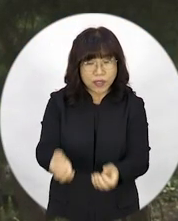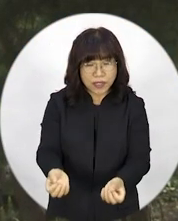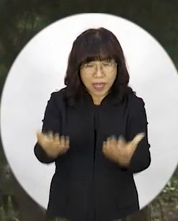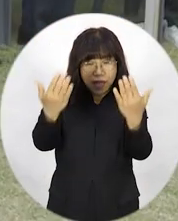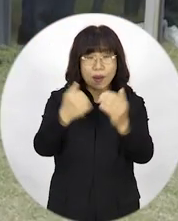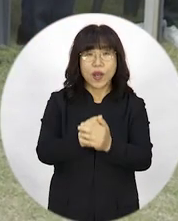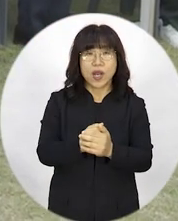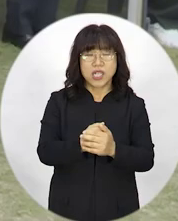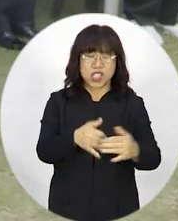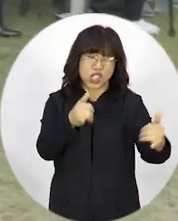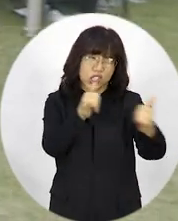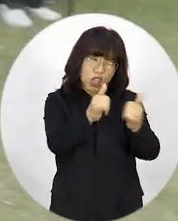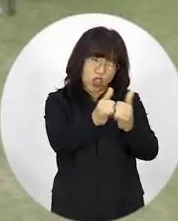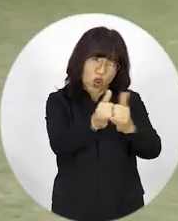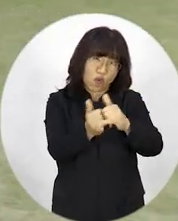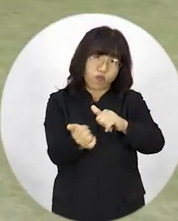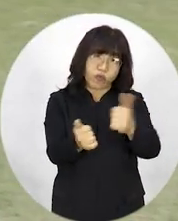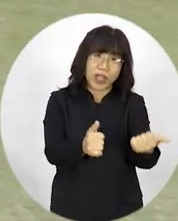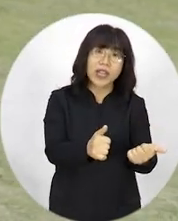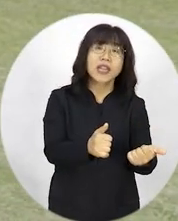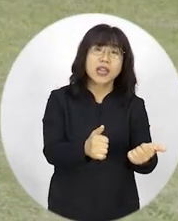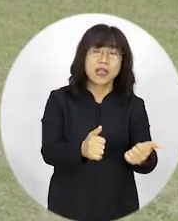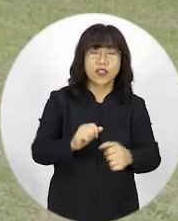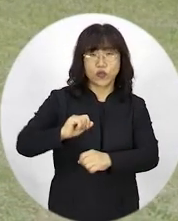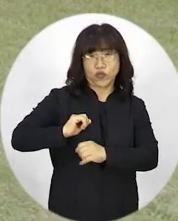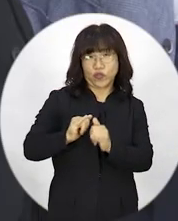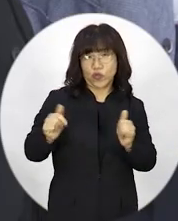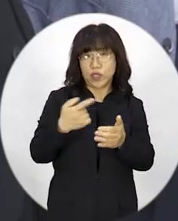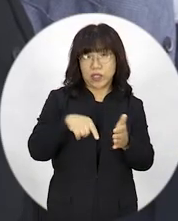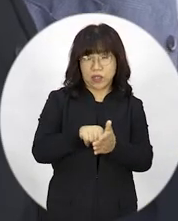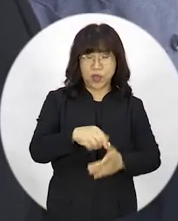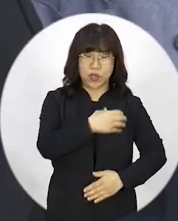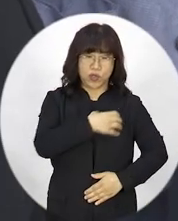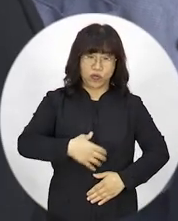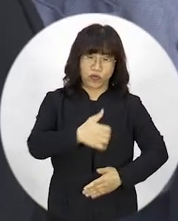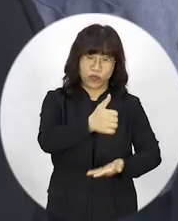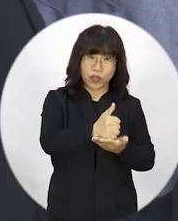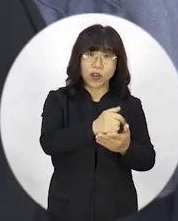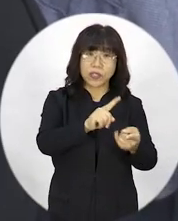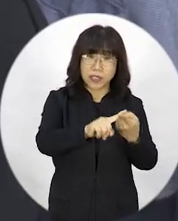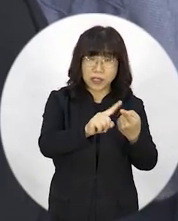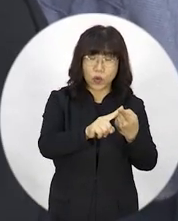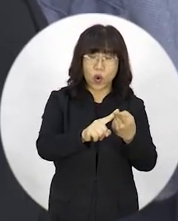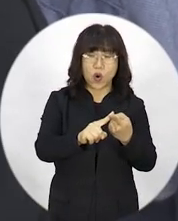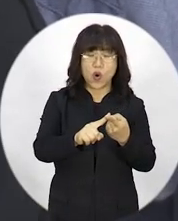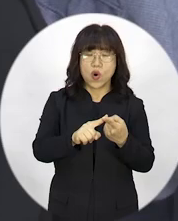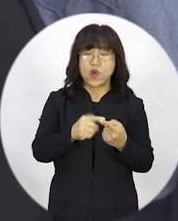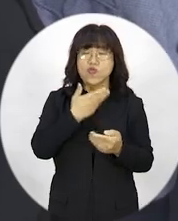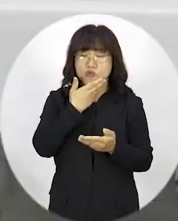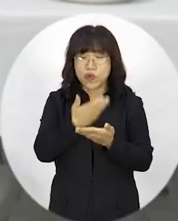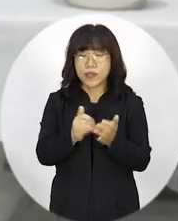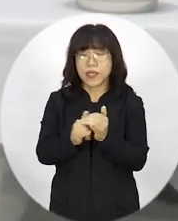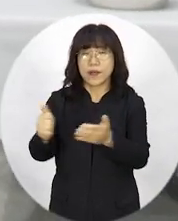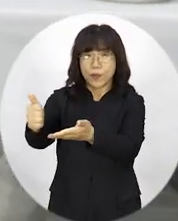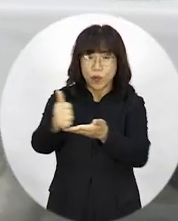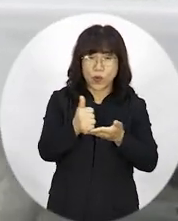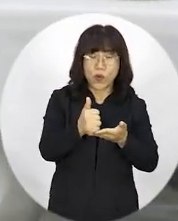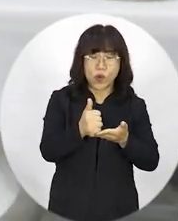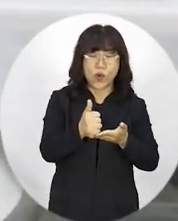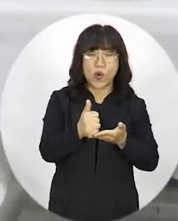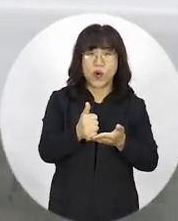개화산 전투전사자 유족회를 비롯해 노현송 강서구청장과 지역 인사 등이 참석해 영령들의 넋을